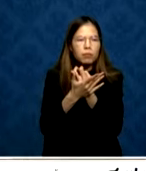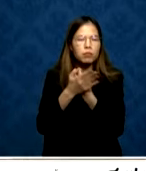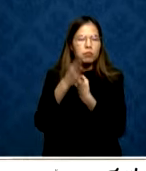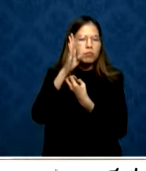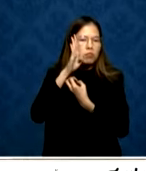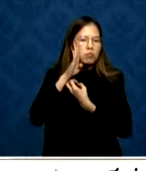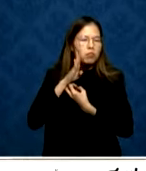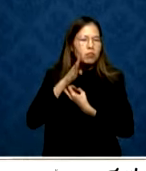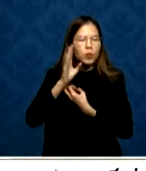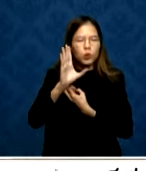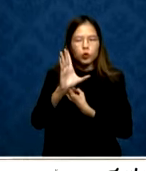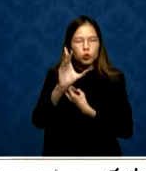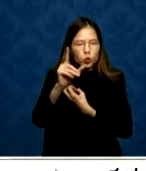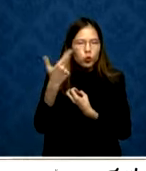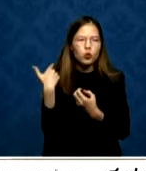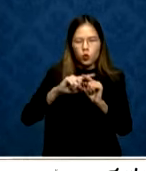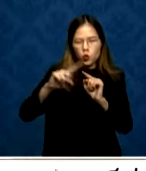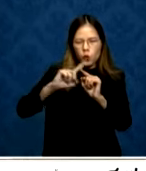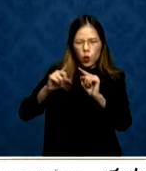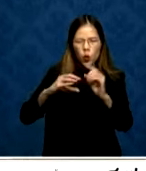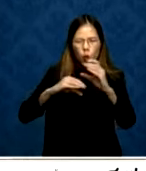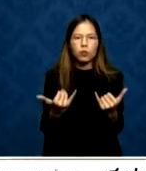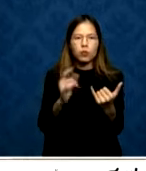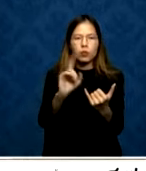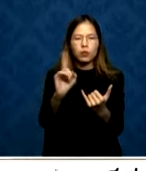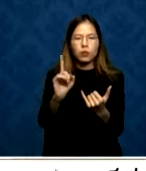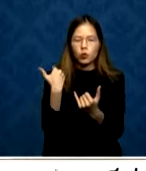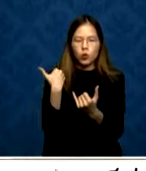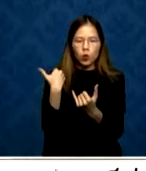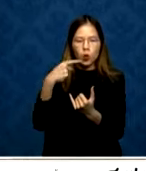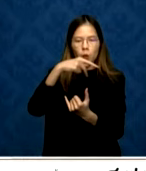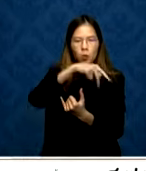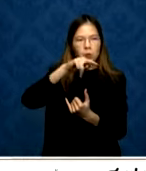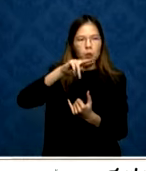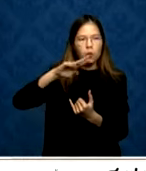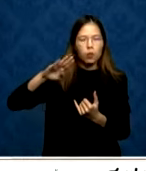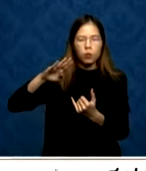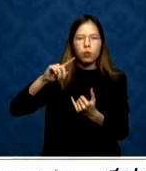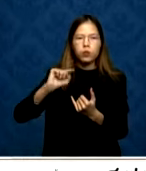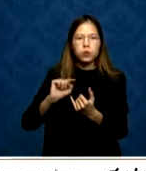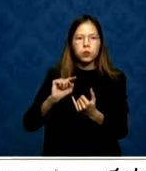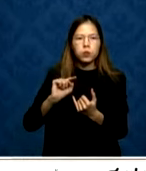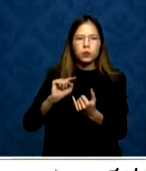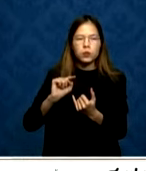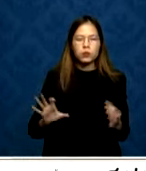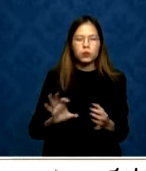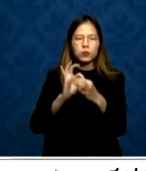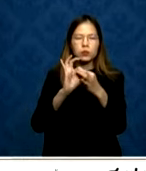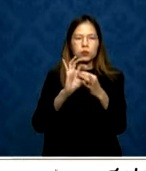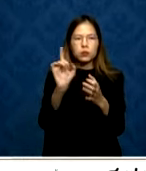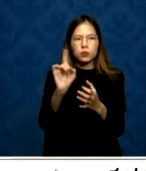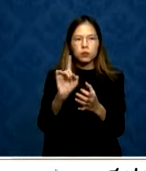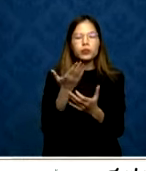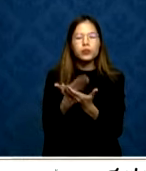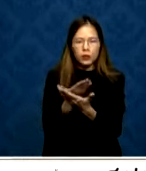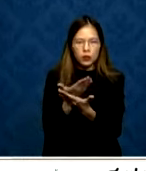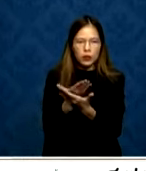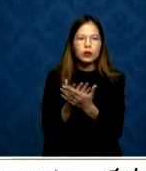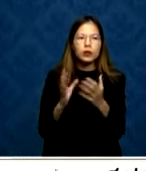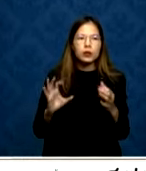รวมให้มันเป็นโครงสร้างหลักโครงสร้างใหญ่ๆเนี่ยครับพอออกร่างพระบัญญัติอย่างนี้ครับมันก็จะเกี่ยวกับเรื่องการเงิน